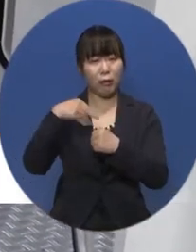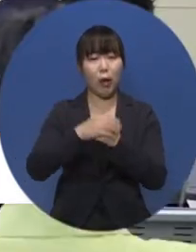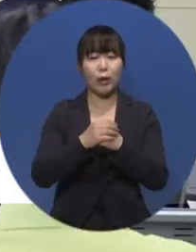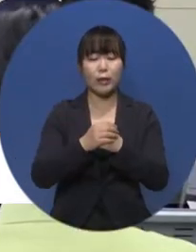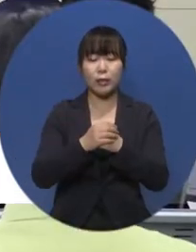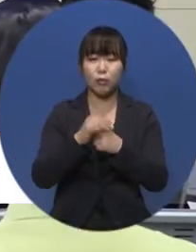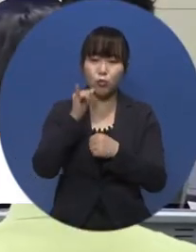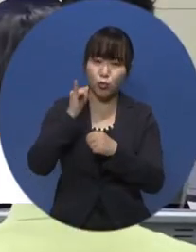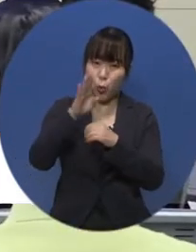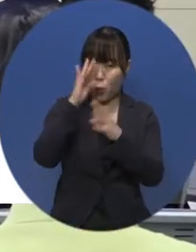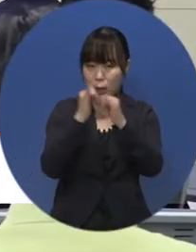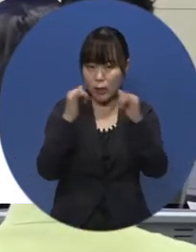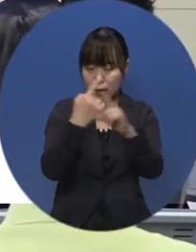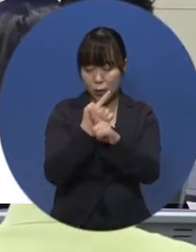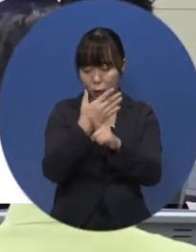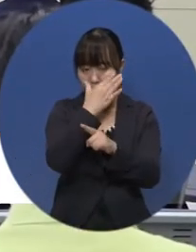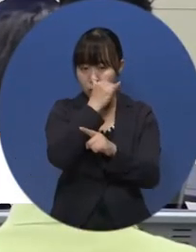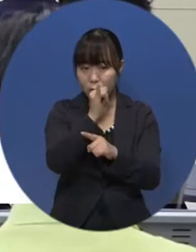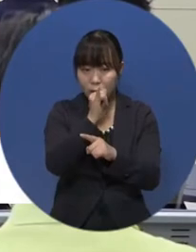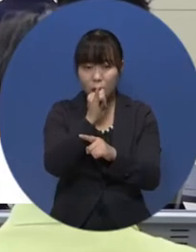중독 환자를 치료할 수 있는